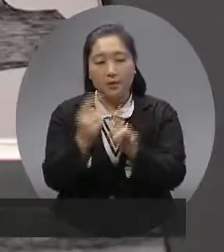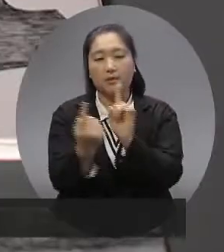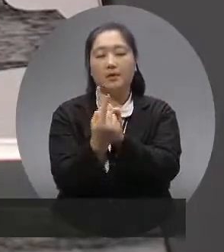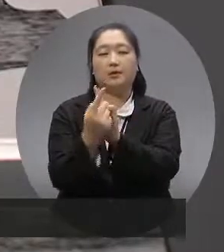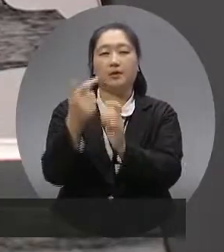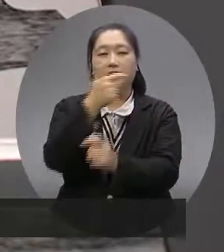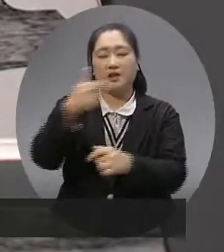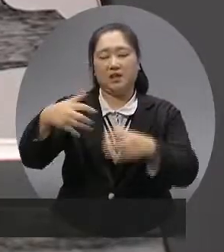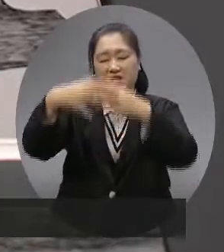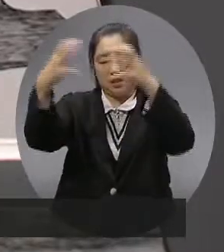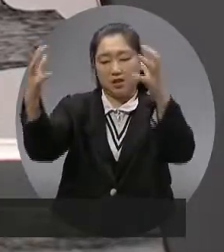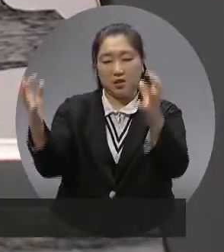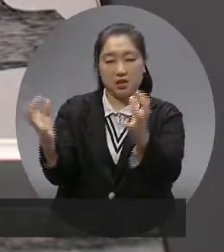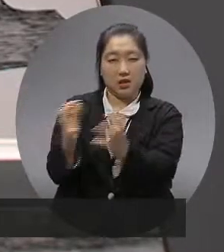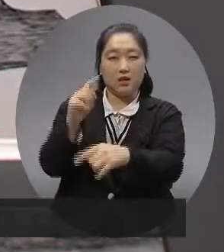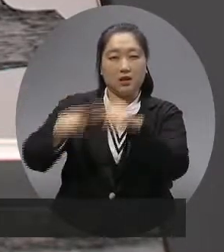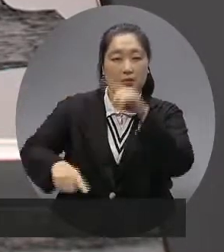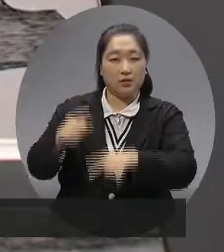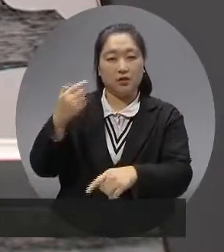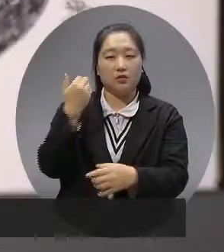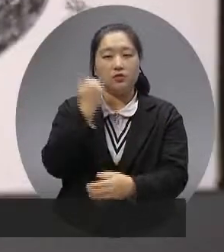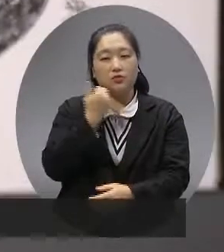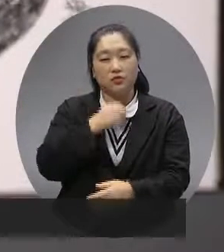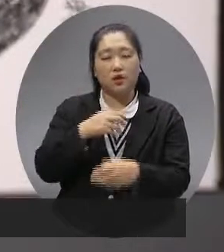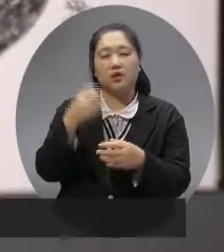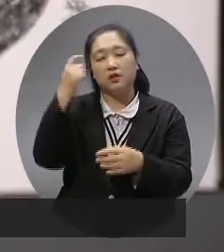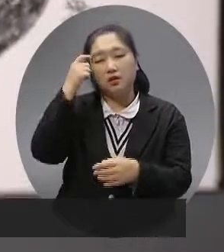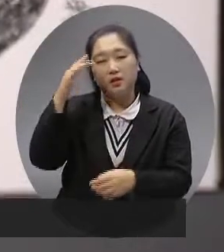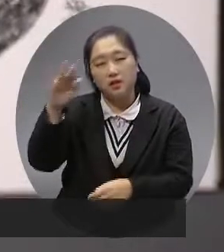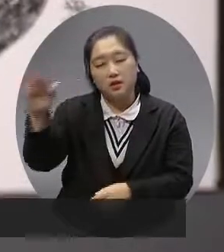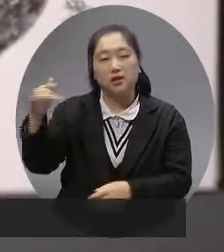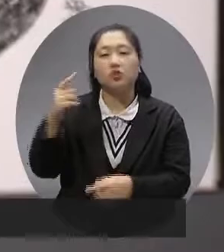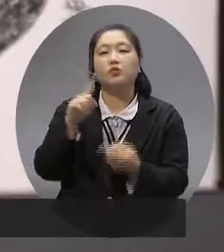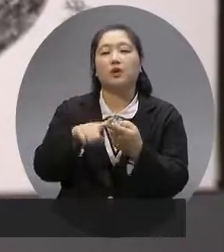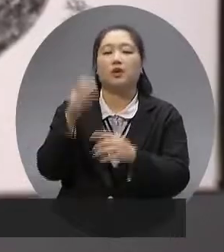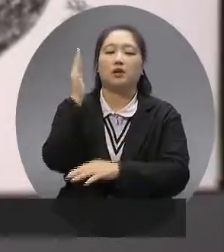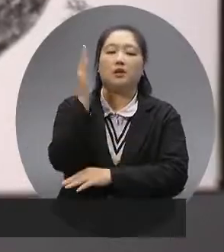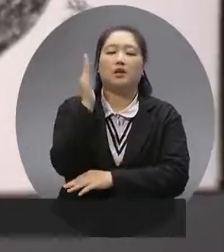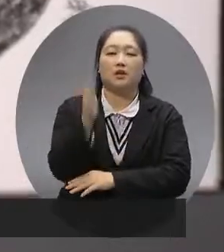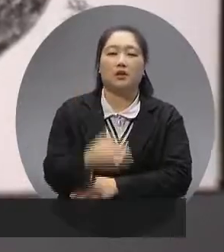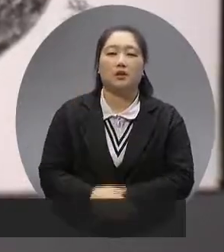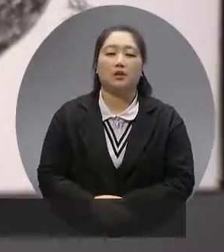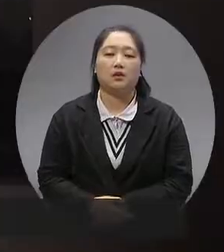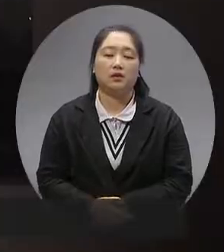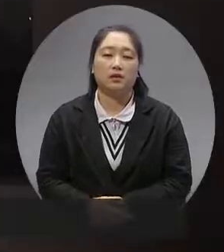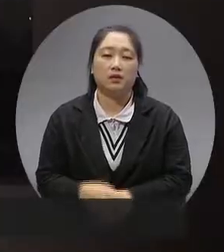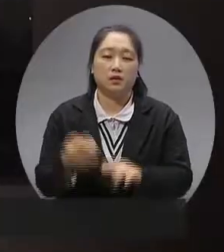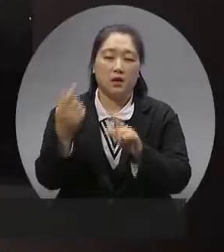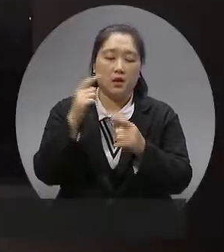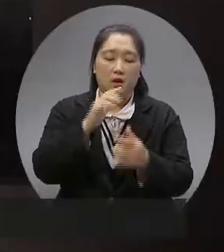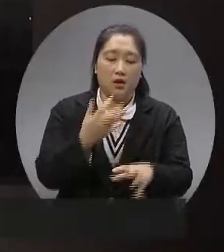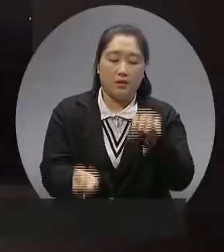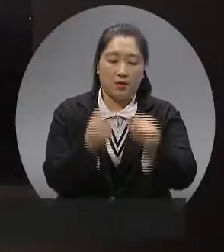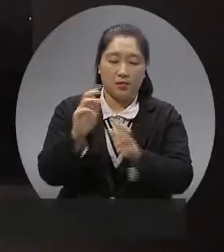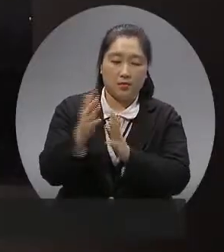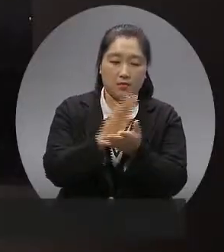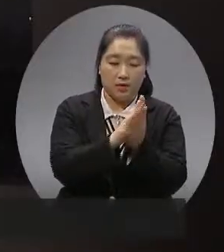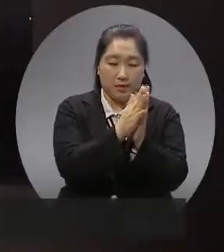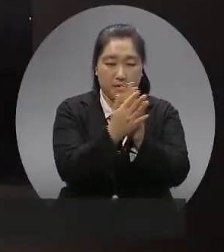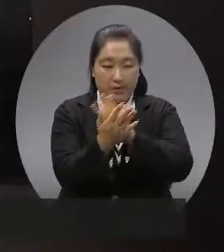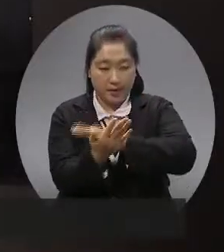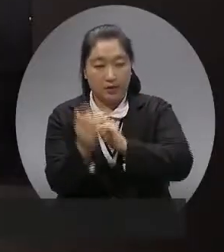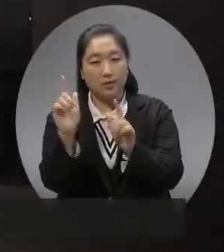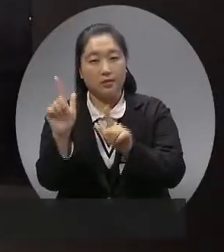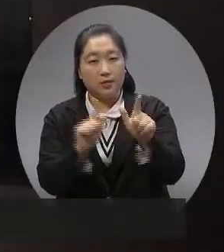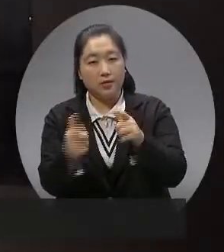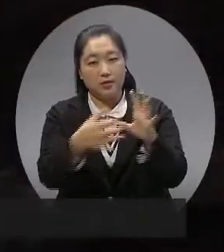거대한 덩어리 같은 나무들에선 누군가의 부재와 그리움에 대해 이야기하고, 시시각각 변하는 풍경을 나란히